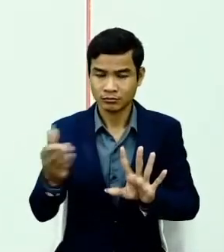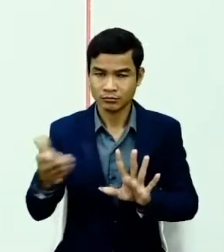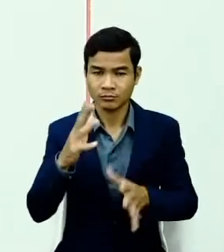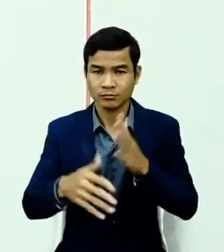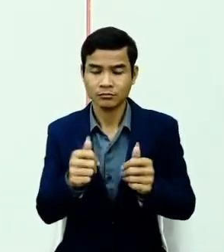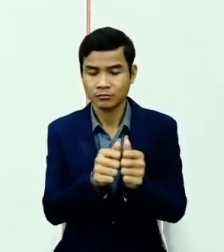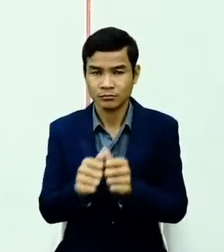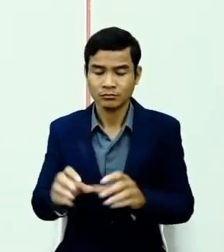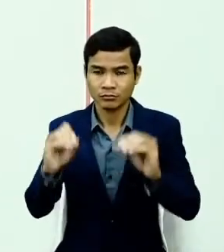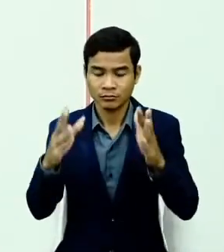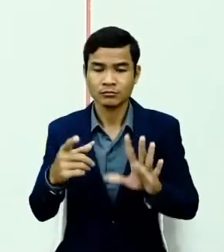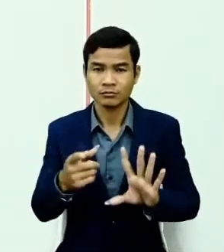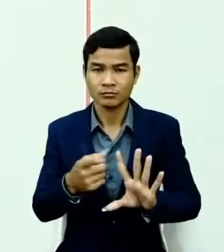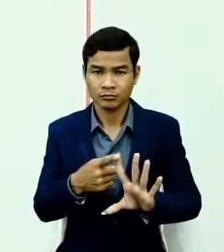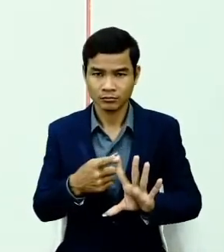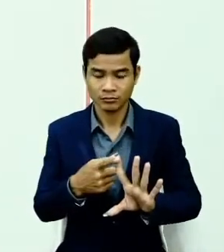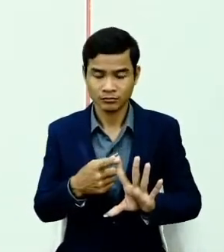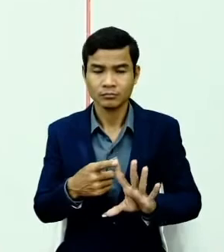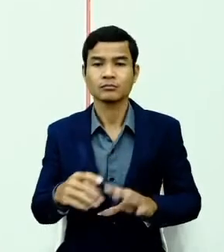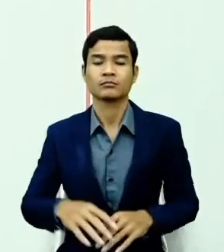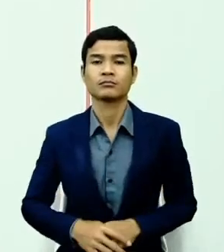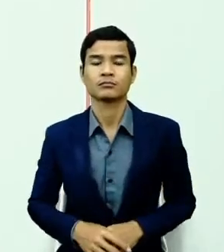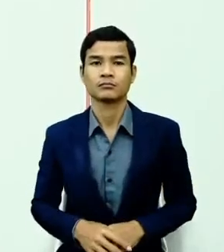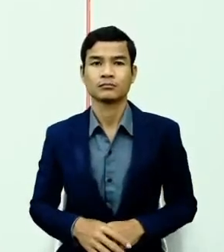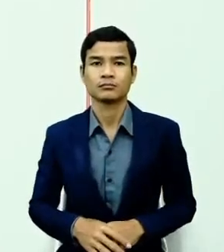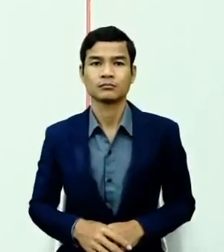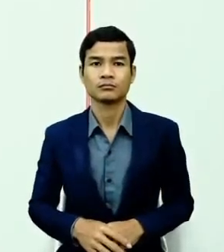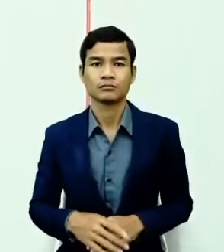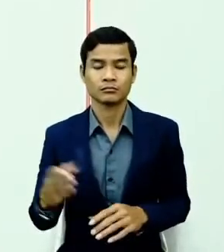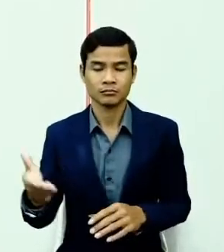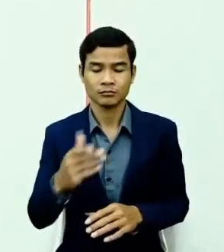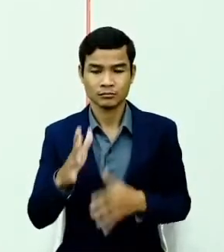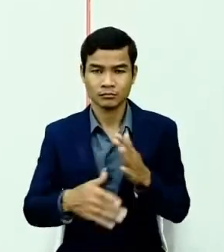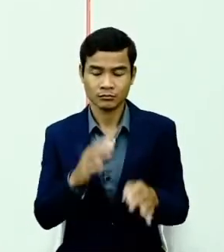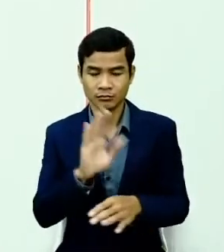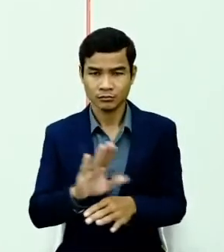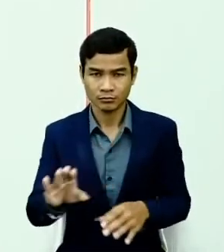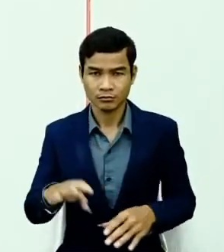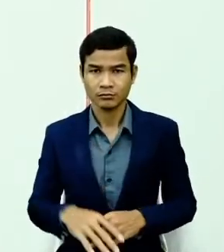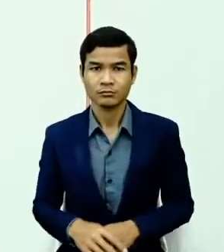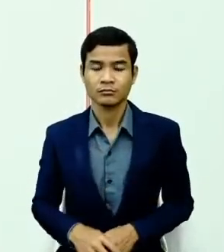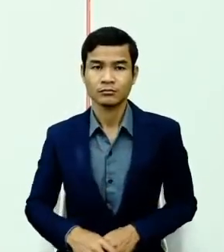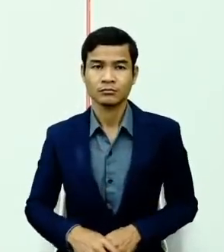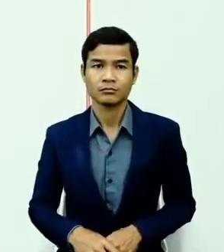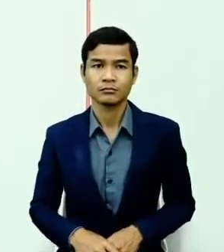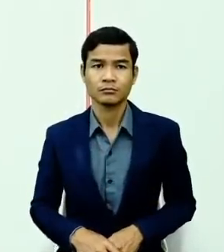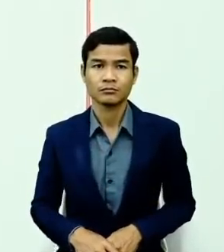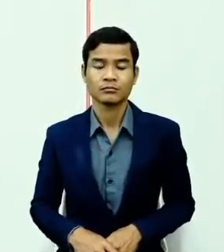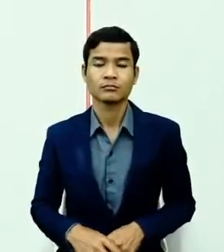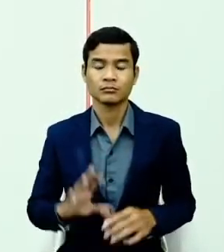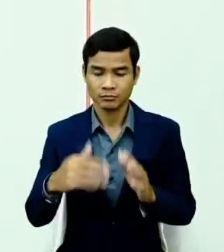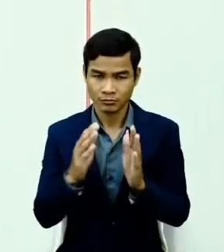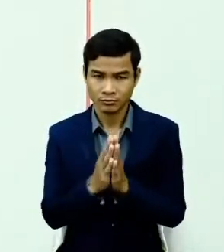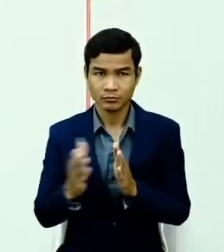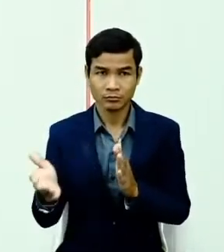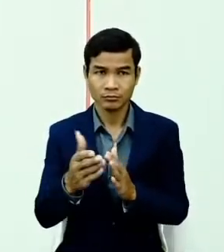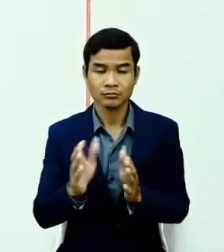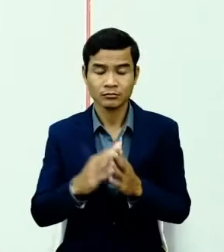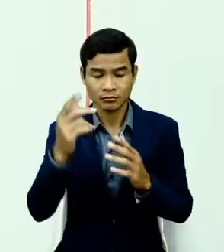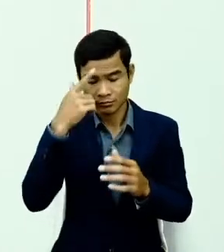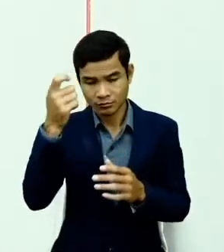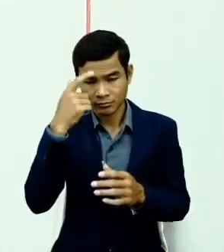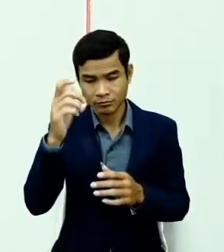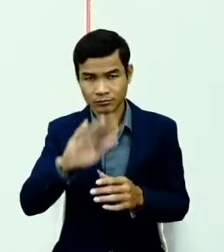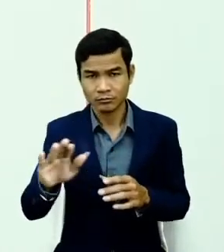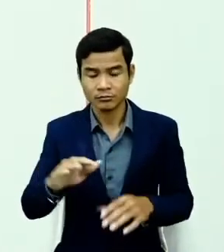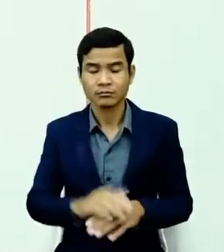អ្នកគ្រូចាប់ផ្ដើមអីចាកូនអានដោយខ្លួនឯងចាអរគុណកូនប្រកែកមែន